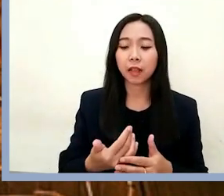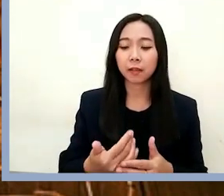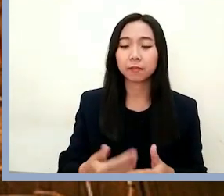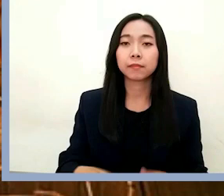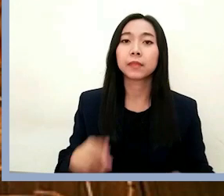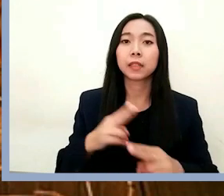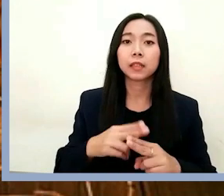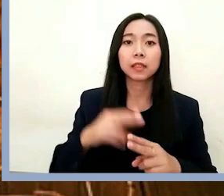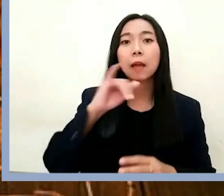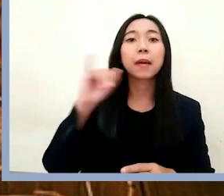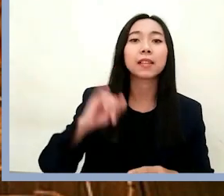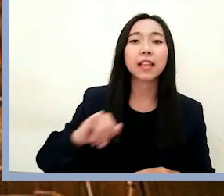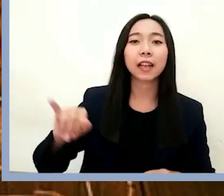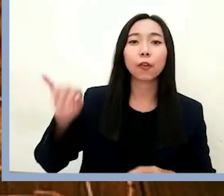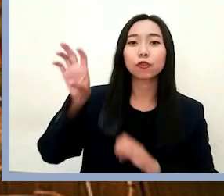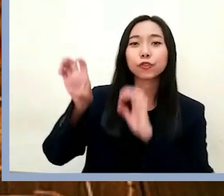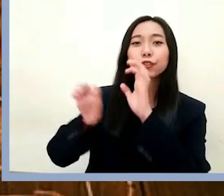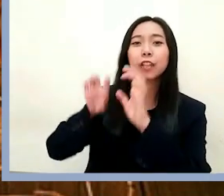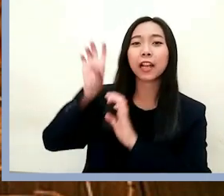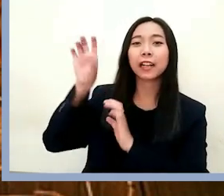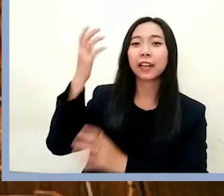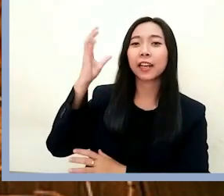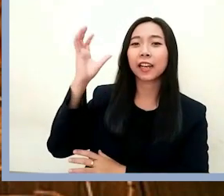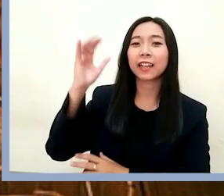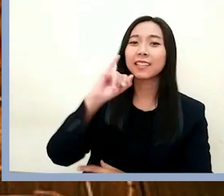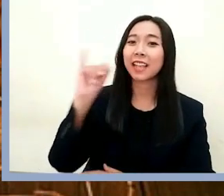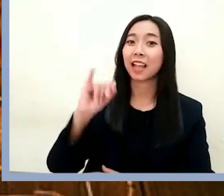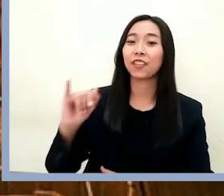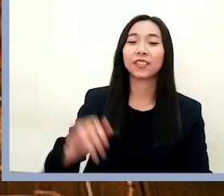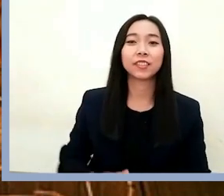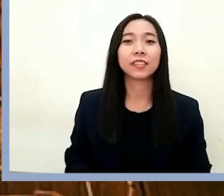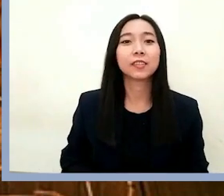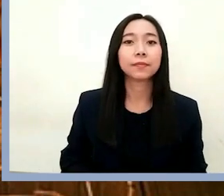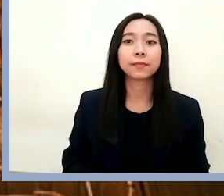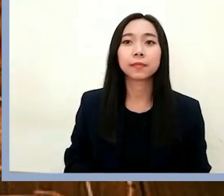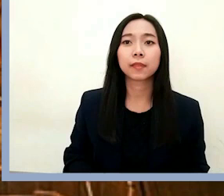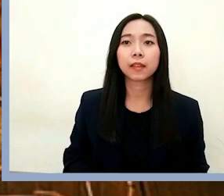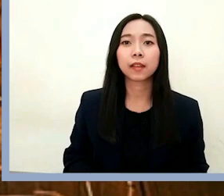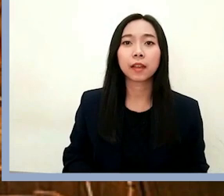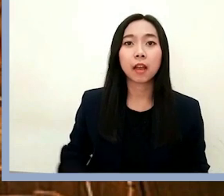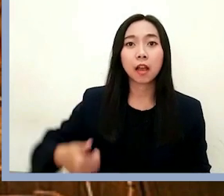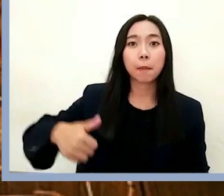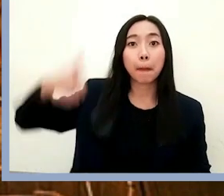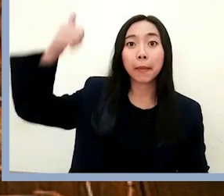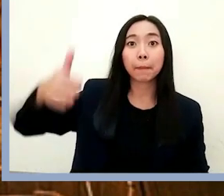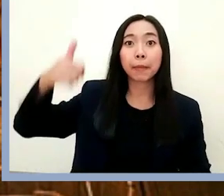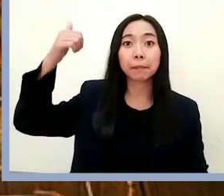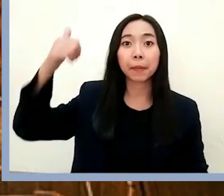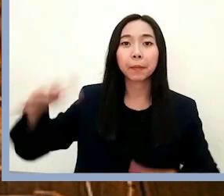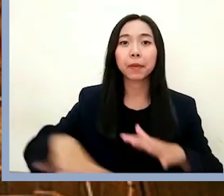bernama zakius Bahkan dia disebutkan sebagai kepala pemungut cukai sakusi